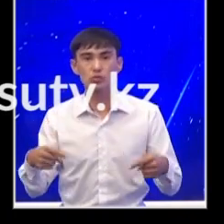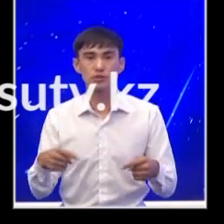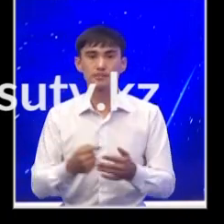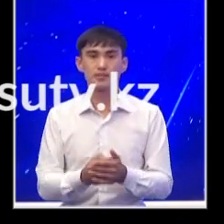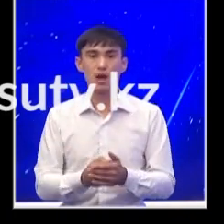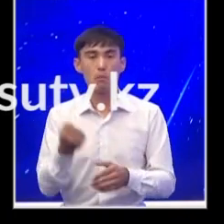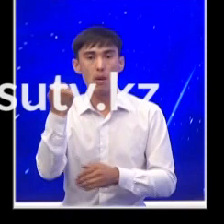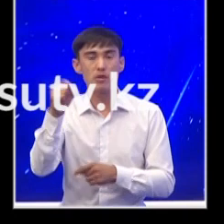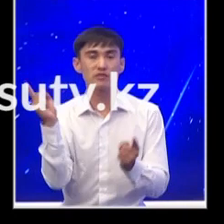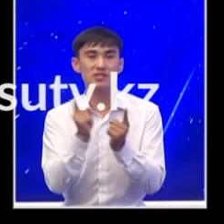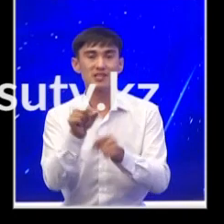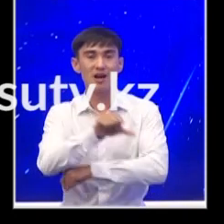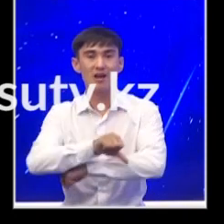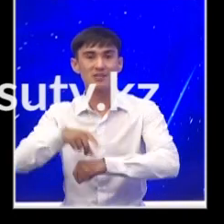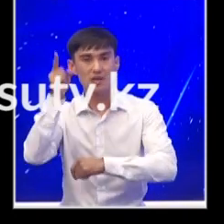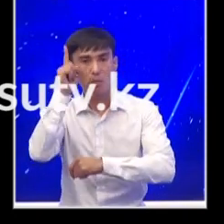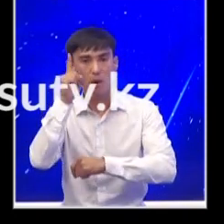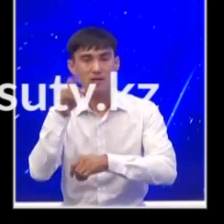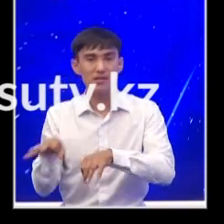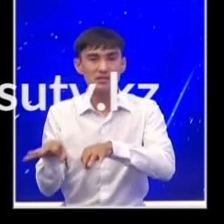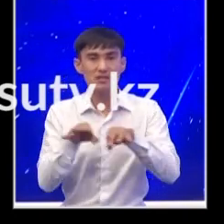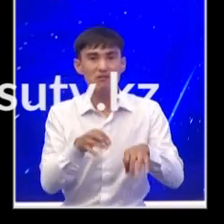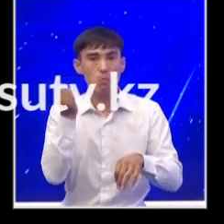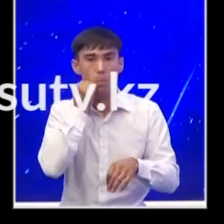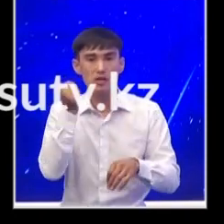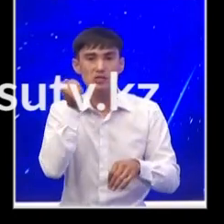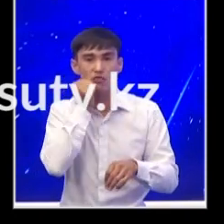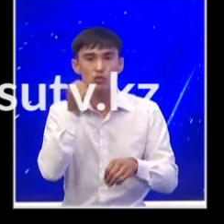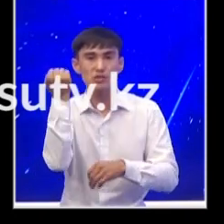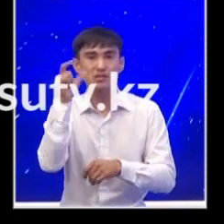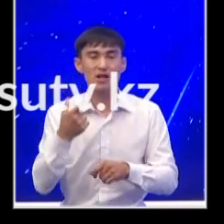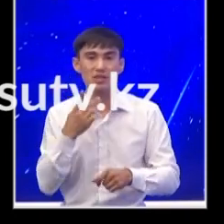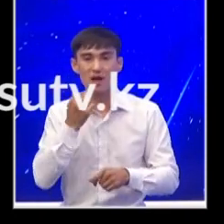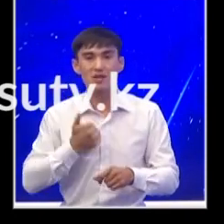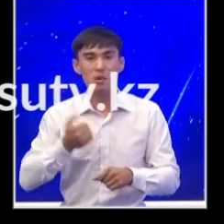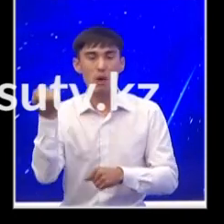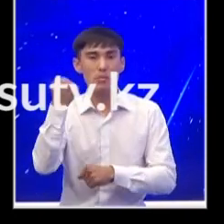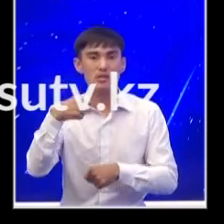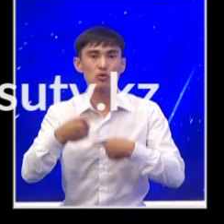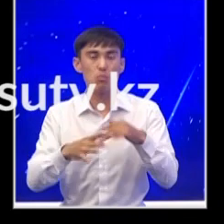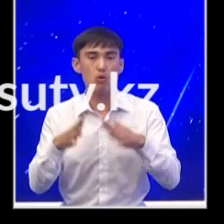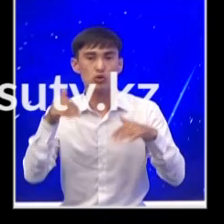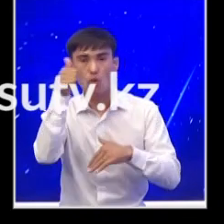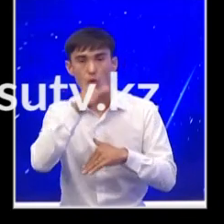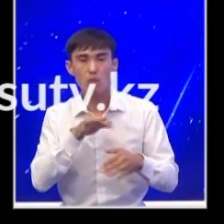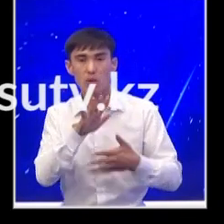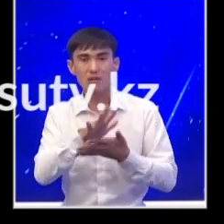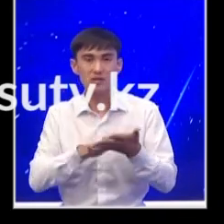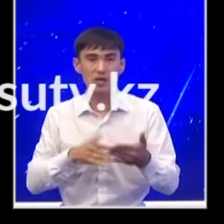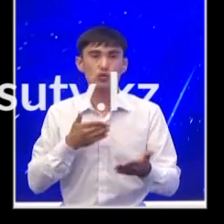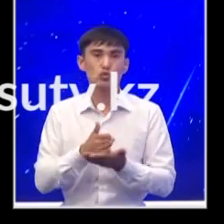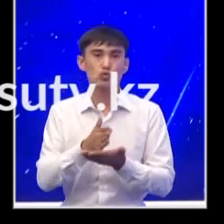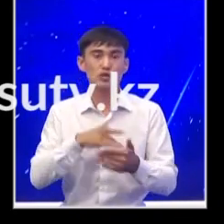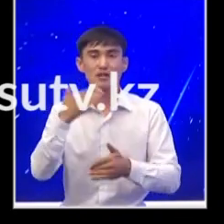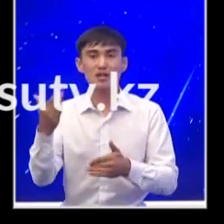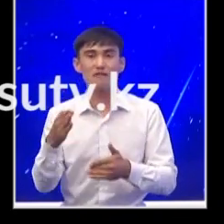встретила на границе с Германией, доставила в Москву эшелон с солдатами-победителями и еще больше года продолжала служить на Дальнем Востоке.